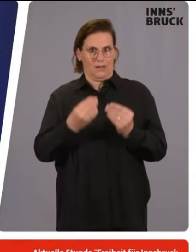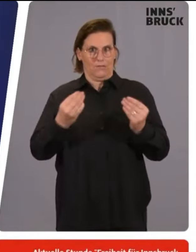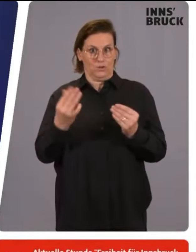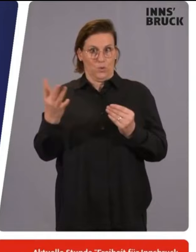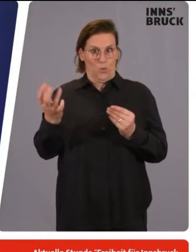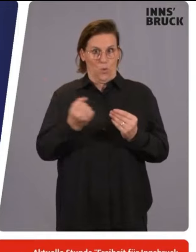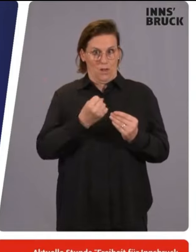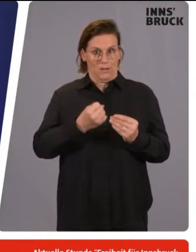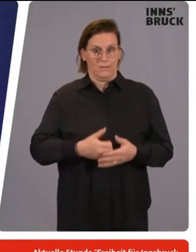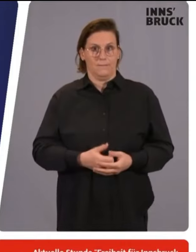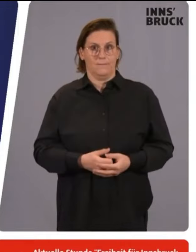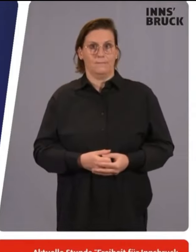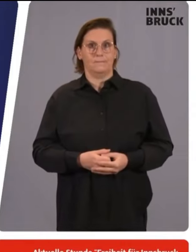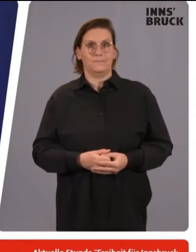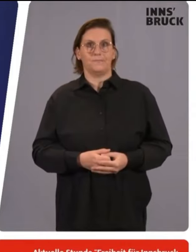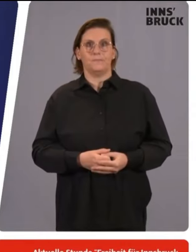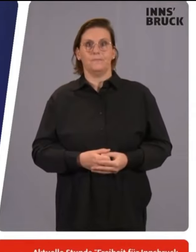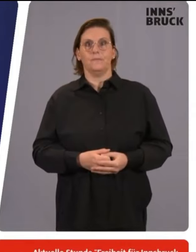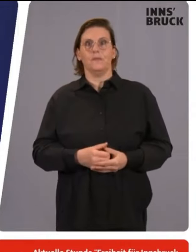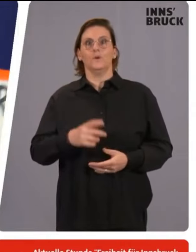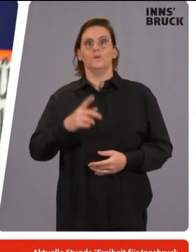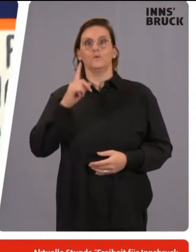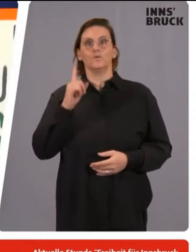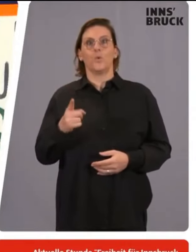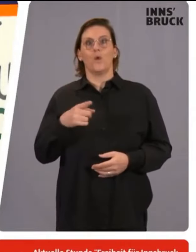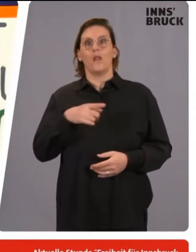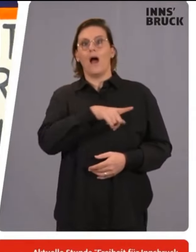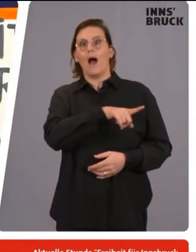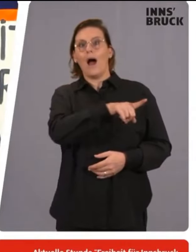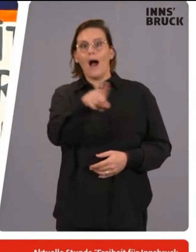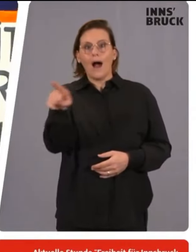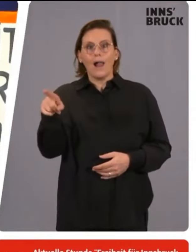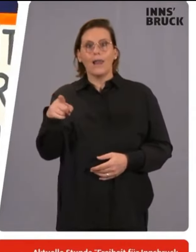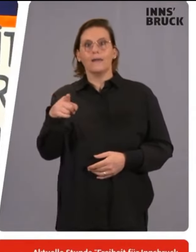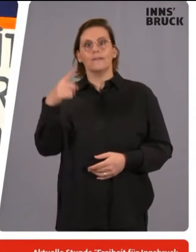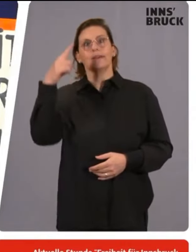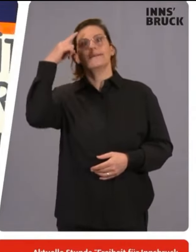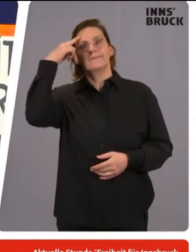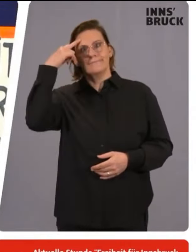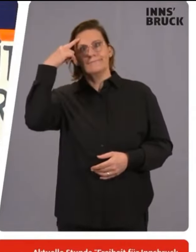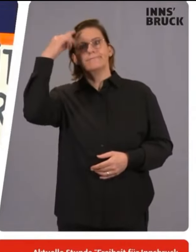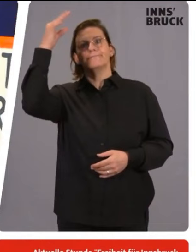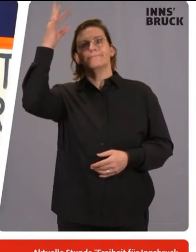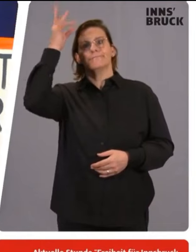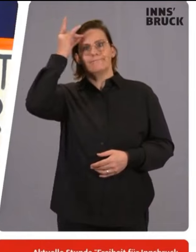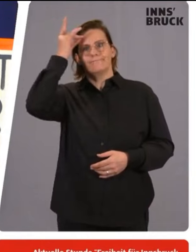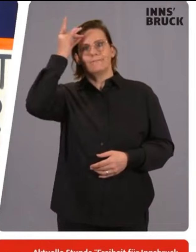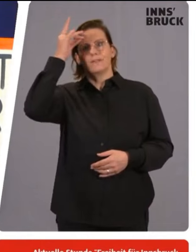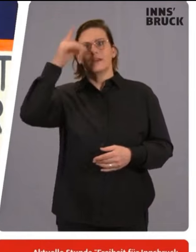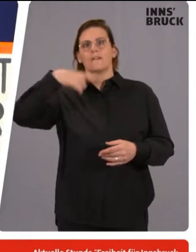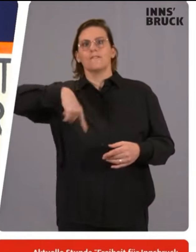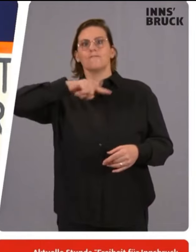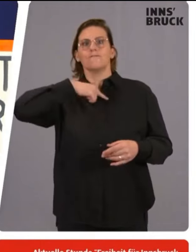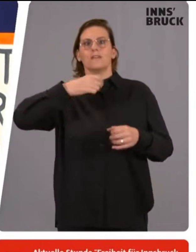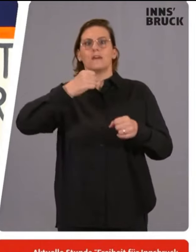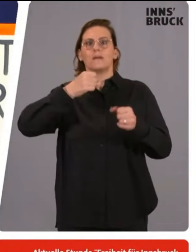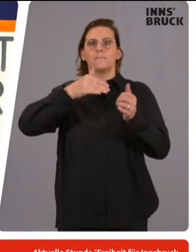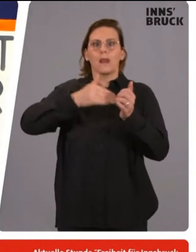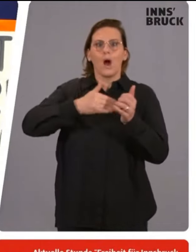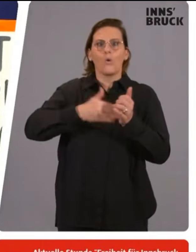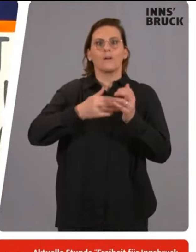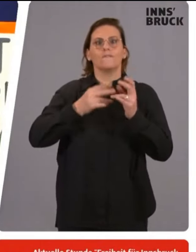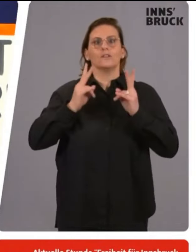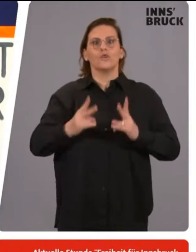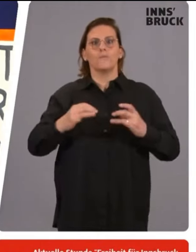Gedenksekunden das sollten sich alle inbocker zu Herzen nehmen wir brauchen wieder ein normales insbur wie man es kennt haben